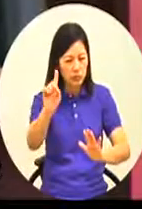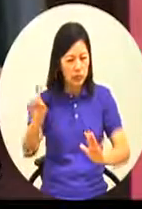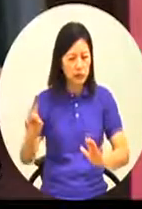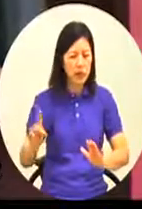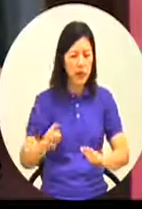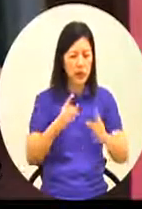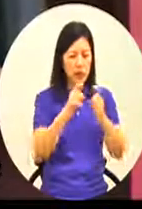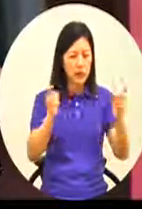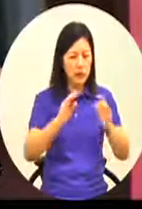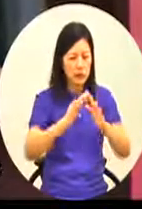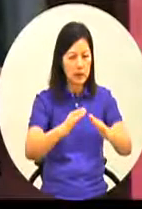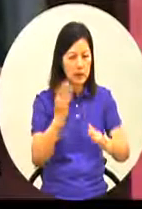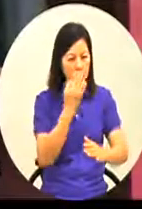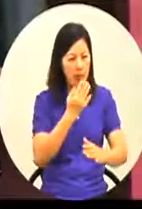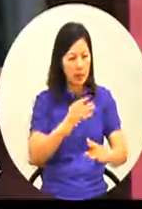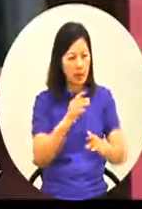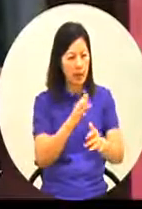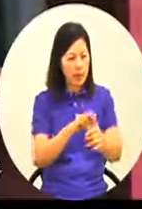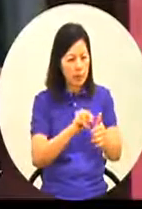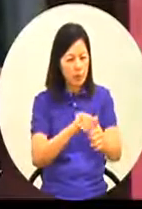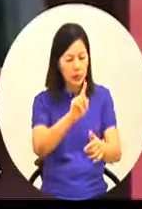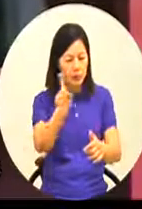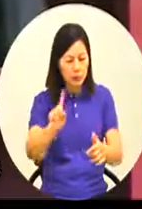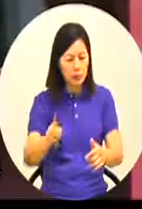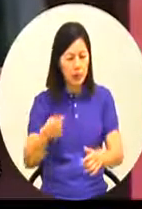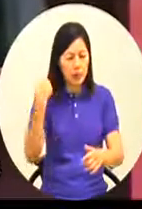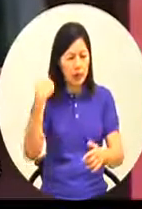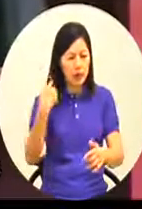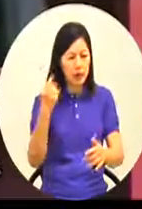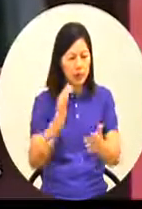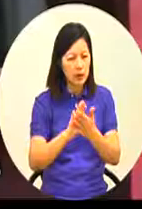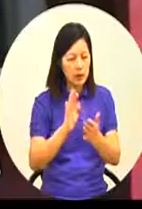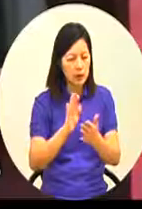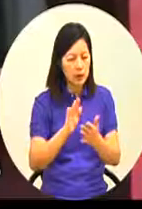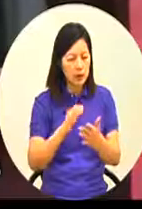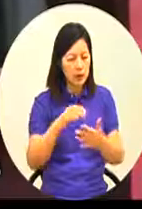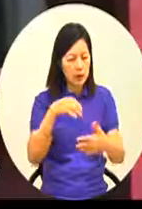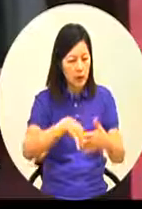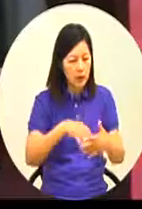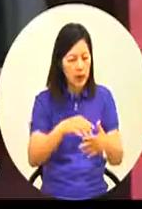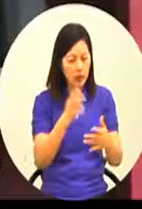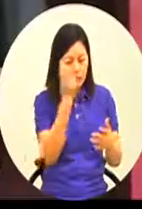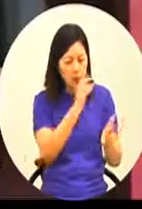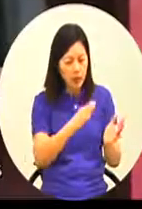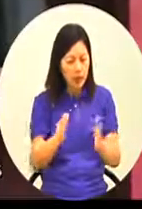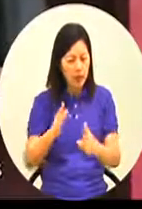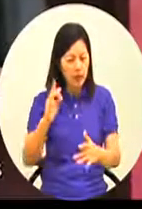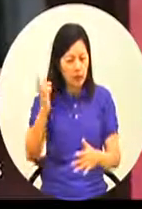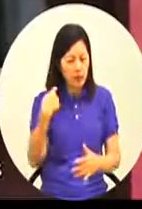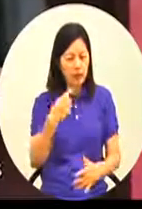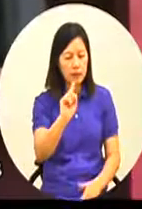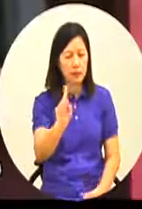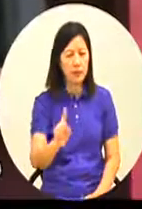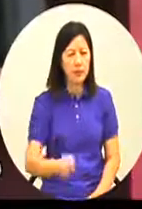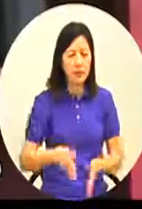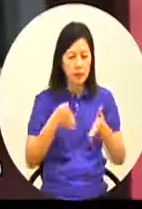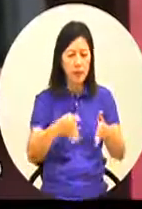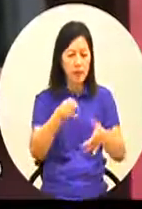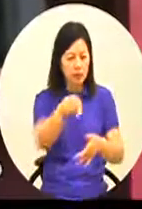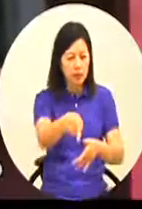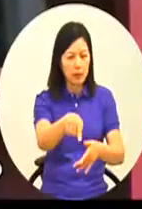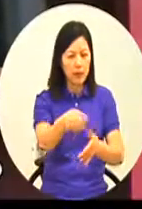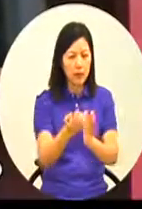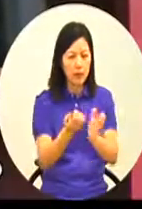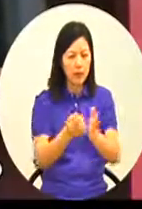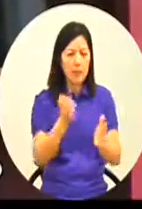或是有什么样的一个背后的一个管理的观点？那 我想是不是针对这一点，还有刚刚